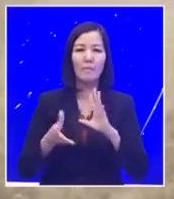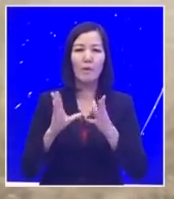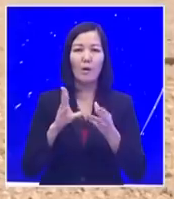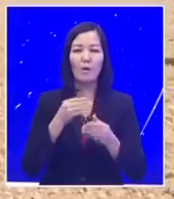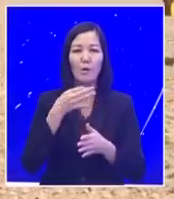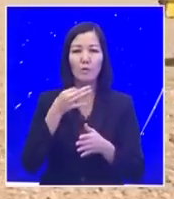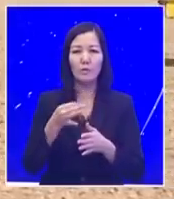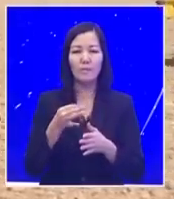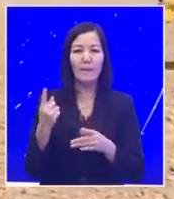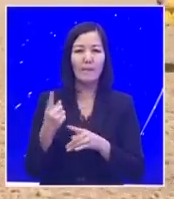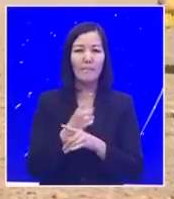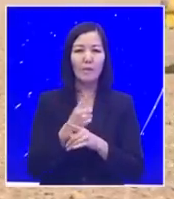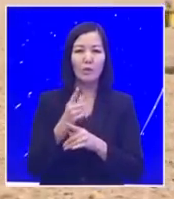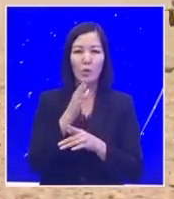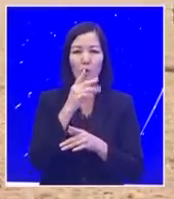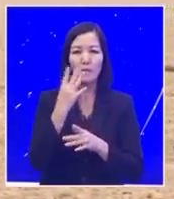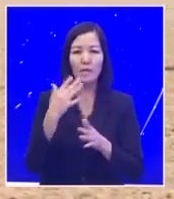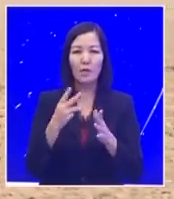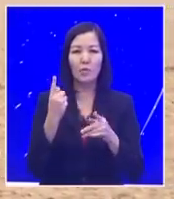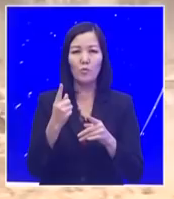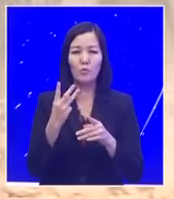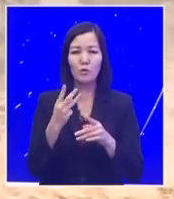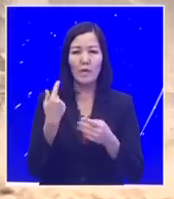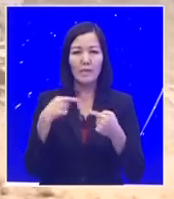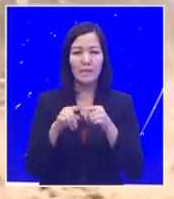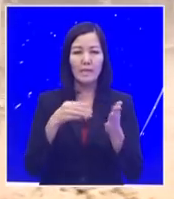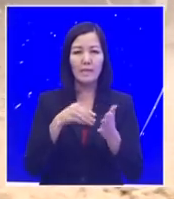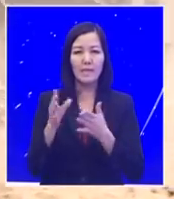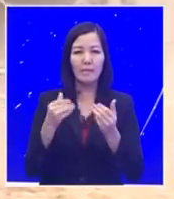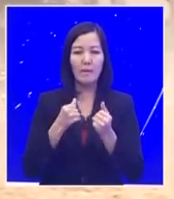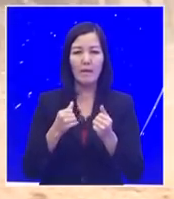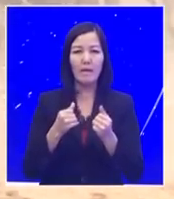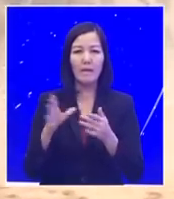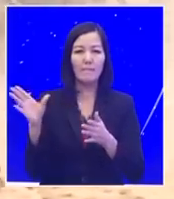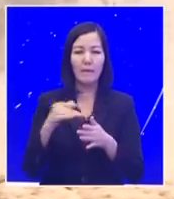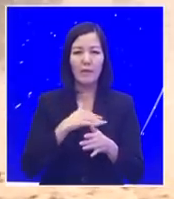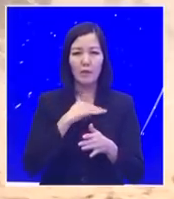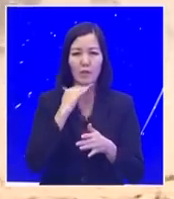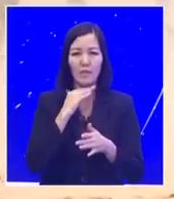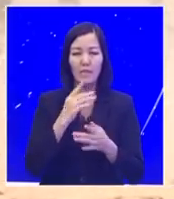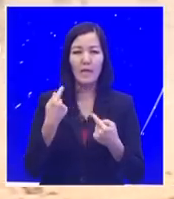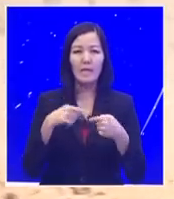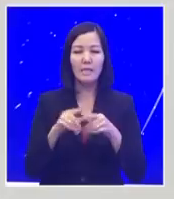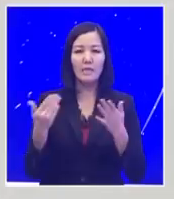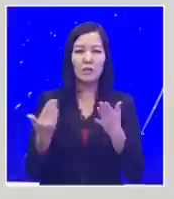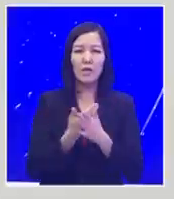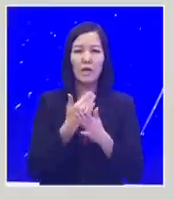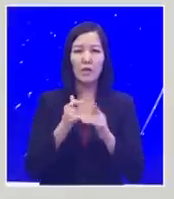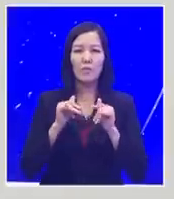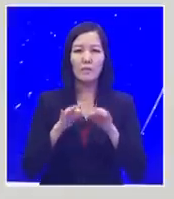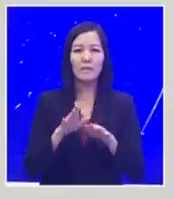жауапты маусымның алғашқы кезеңіне 53 бірлік техника сатып алынған. Жанар жағармай қоры да жеткілікті. Техникаларды жаңалау